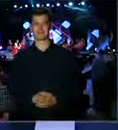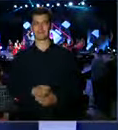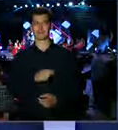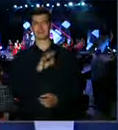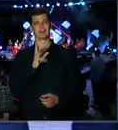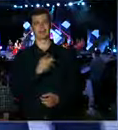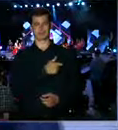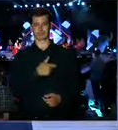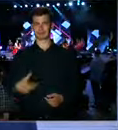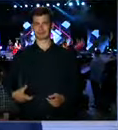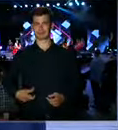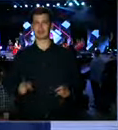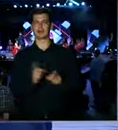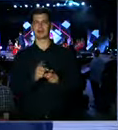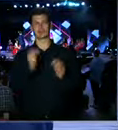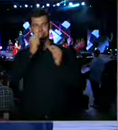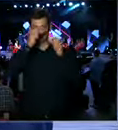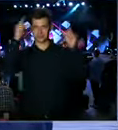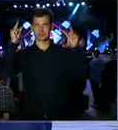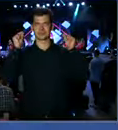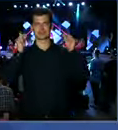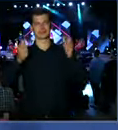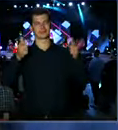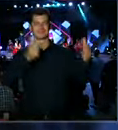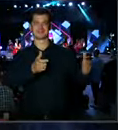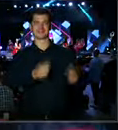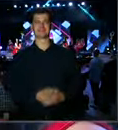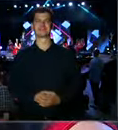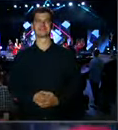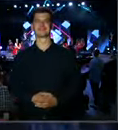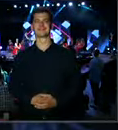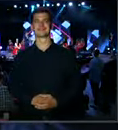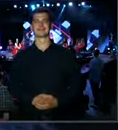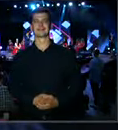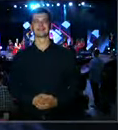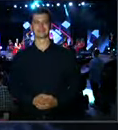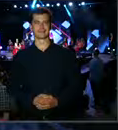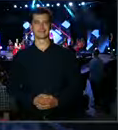Piękna szarfa i oczywiście diadem na skroń.